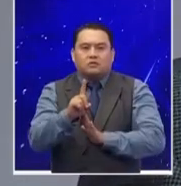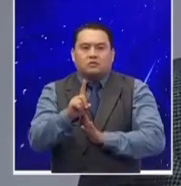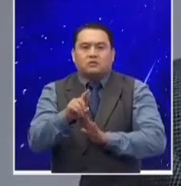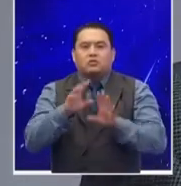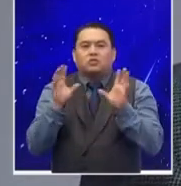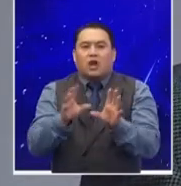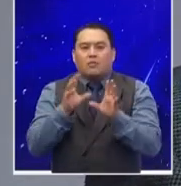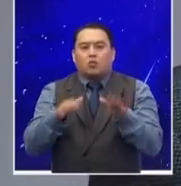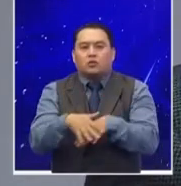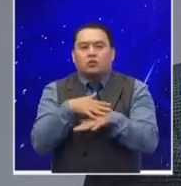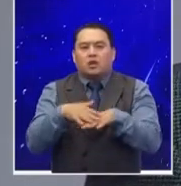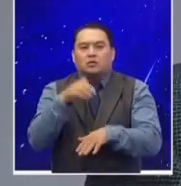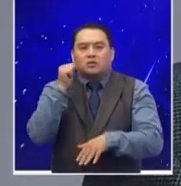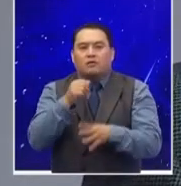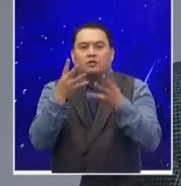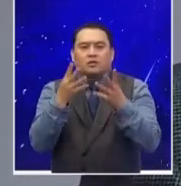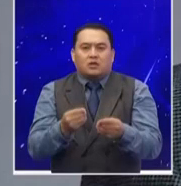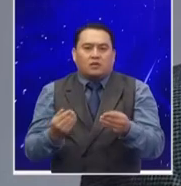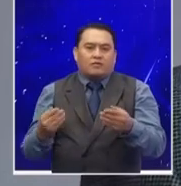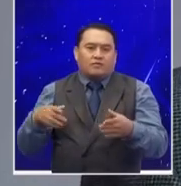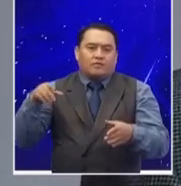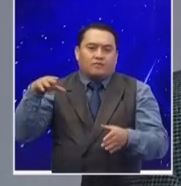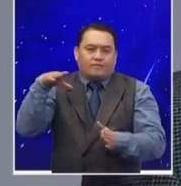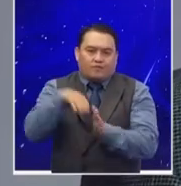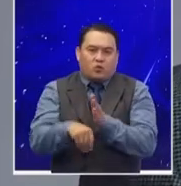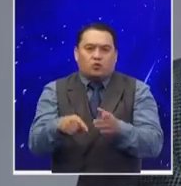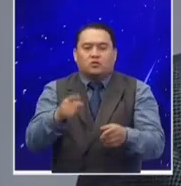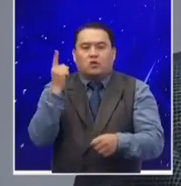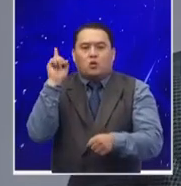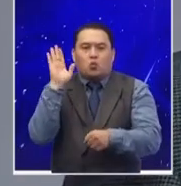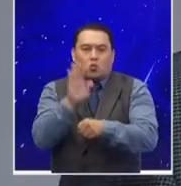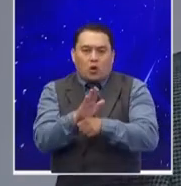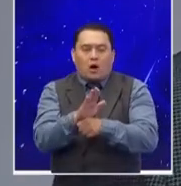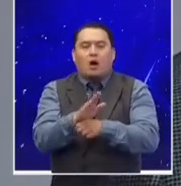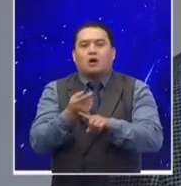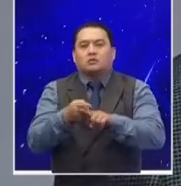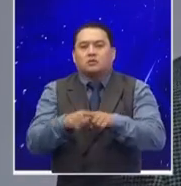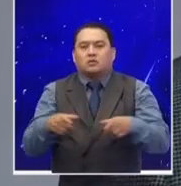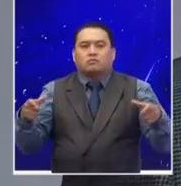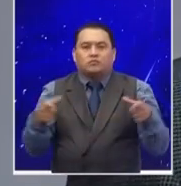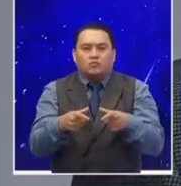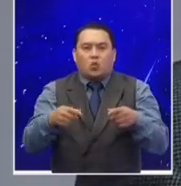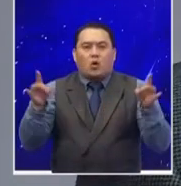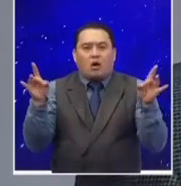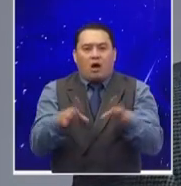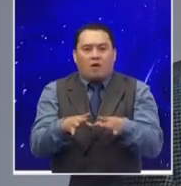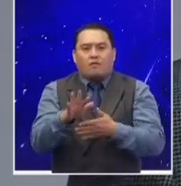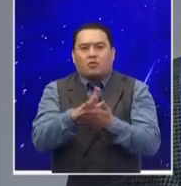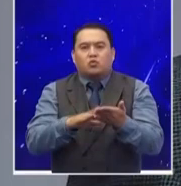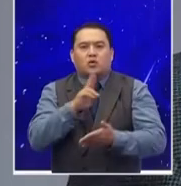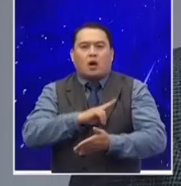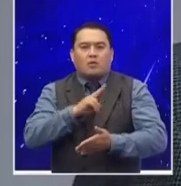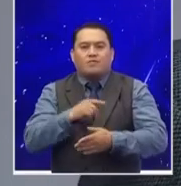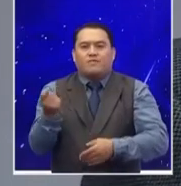заботы о здоровье населения с завтрашнего дня снова вводятся жесткие карантинные меры. Все объекты общественного питания в будние дни продолжат работу,